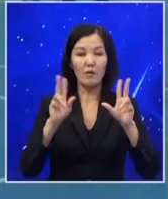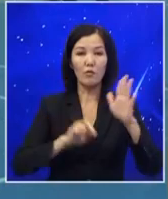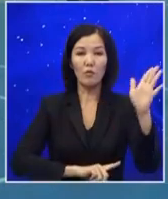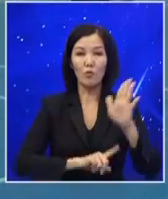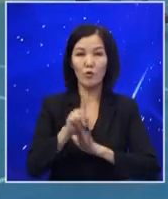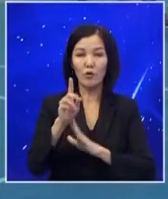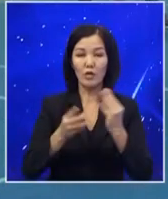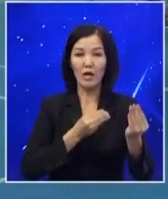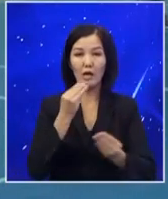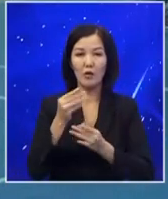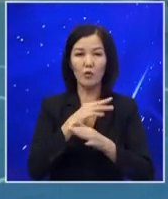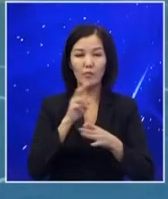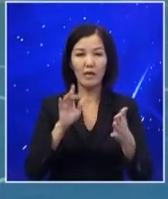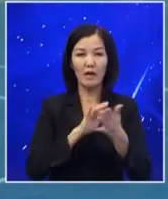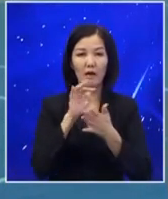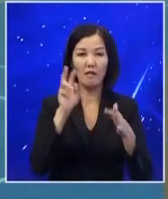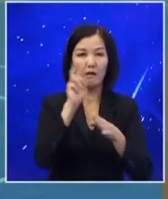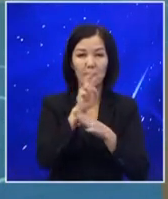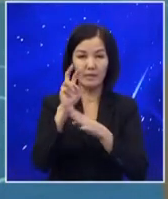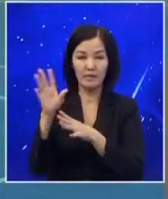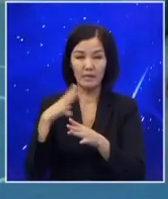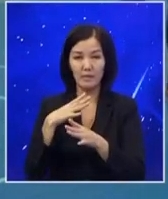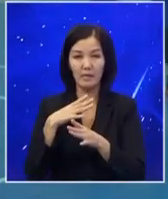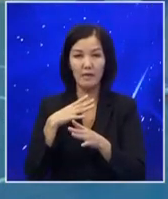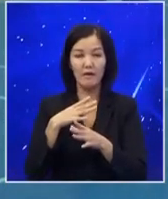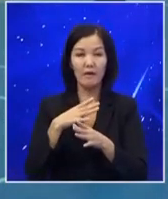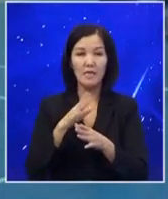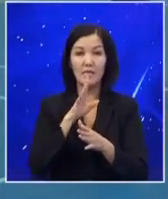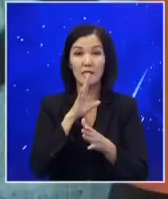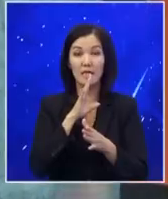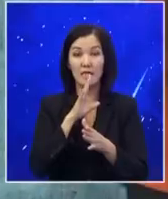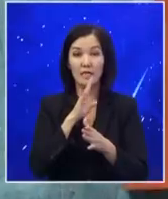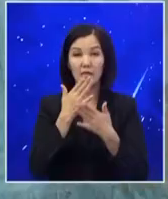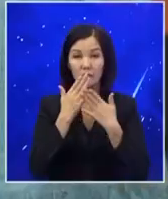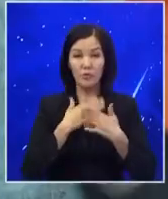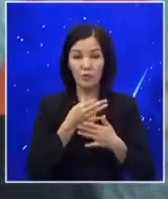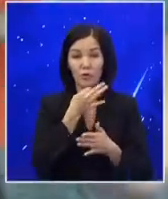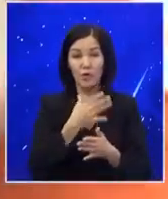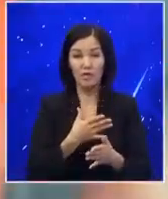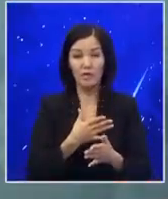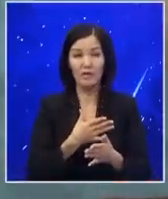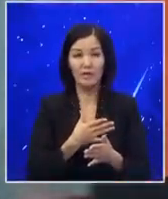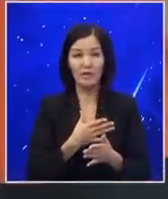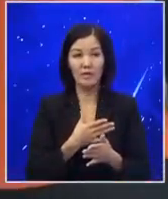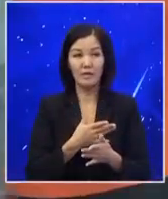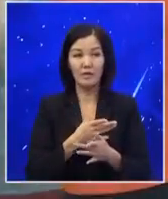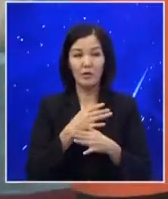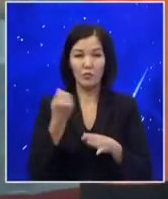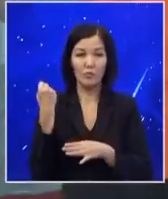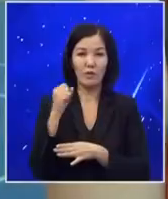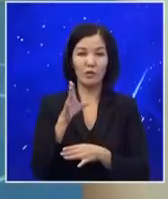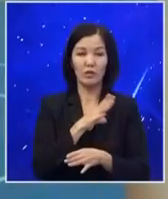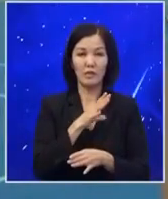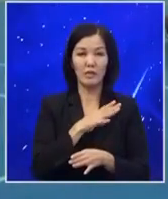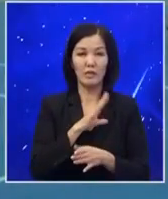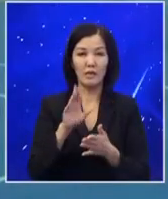мен көптеген қалаларды көрдім. Қыздарды да өте жақсы көріп қалдым. Көп деген жүлделерге ие